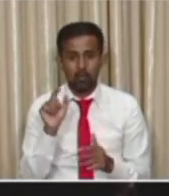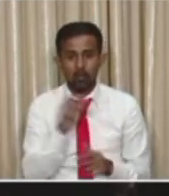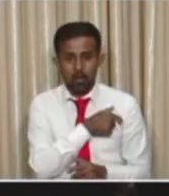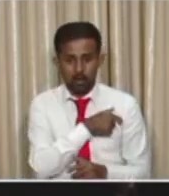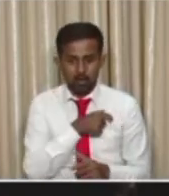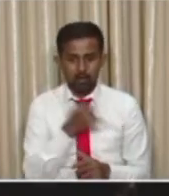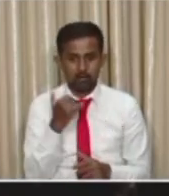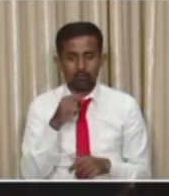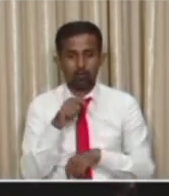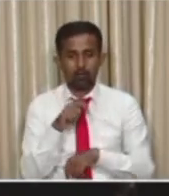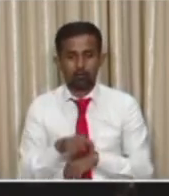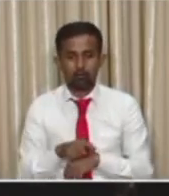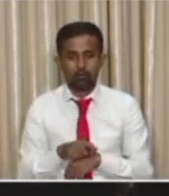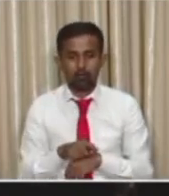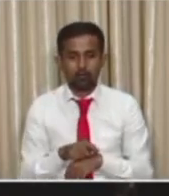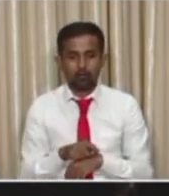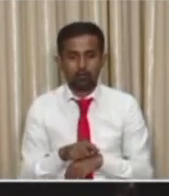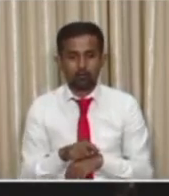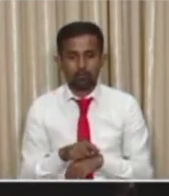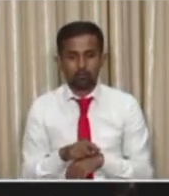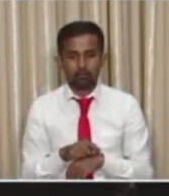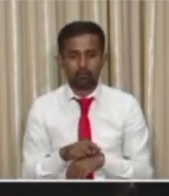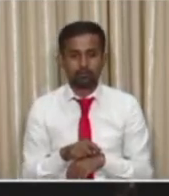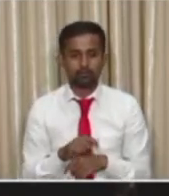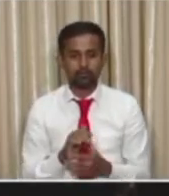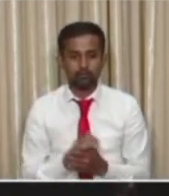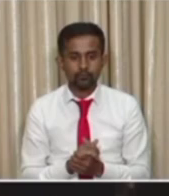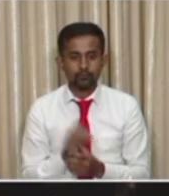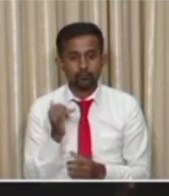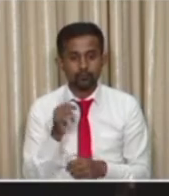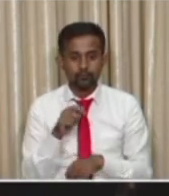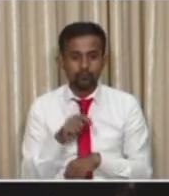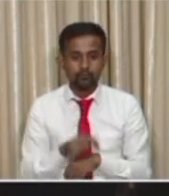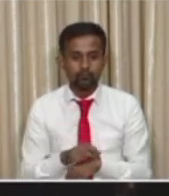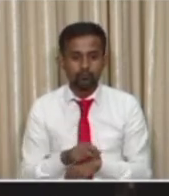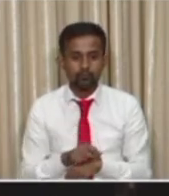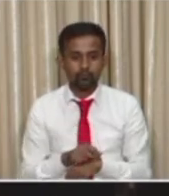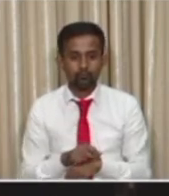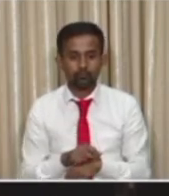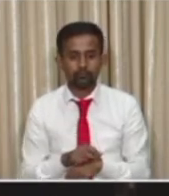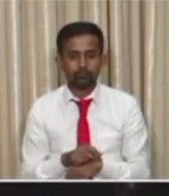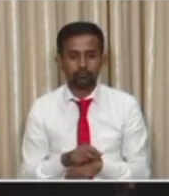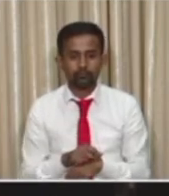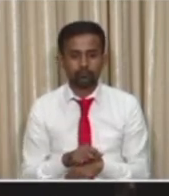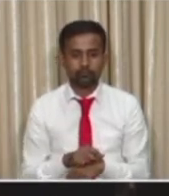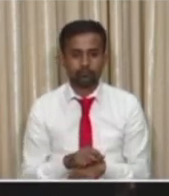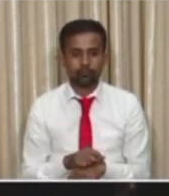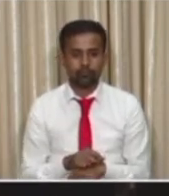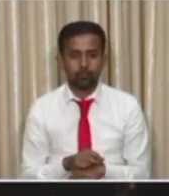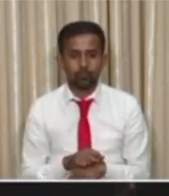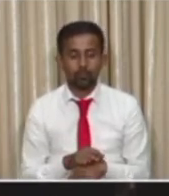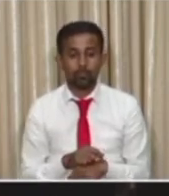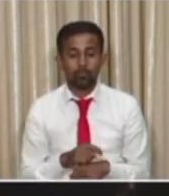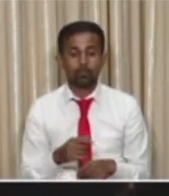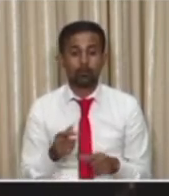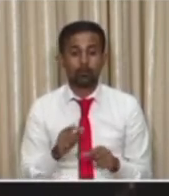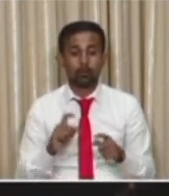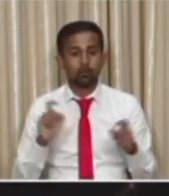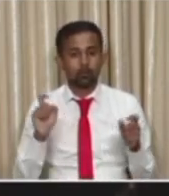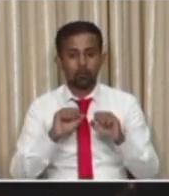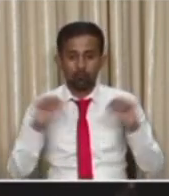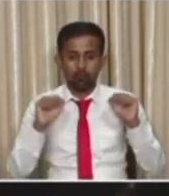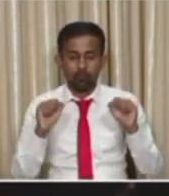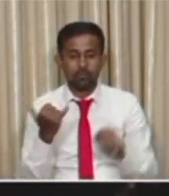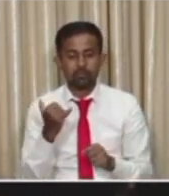சொல்கிறார், என்னை விடவும் ஒரு எச்சில் துப்பினால் அதற்கு தண்டப்பணம் கட்ட வேண்டும் என்பதாக மனித உரிமை மேல் கை வைத்த ஒரு தலைவர் இருக்க முடியாது. ஆனால் அவ்வாறான